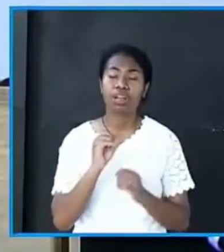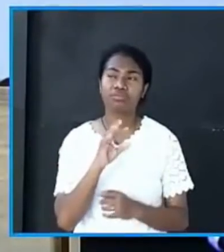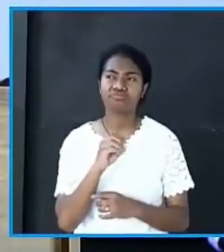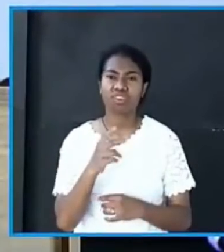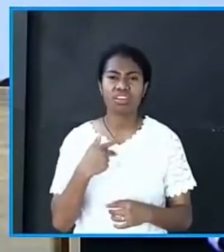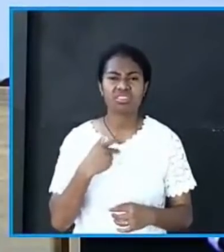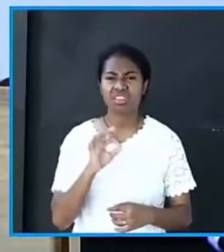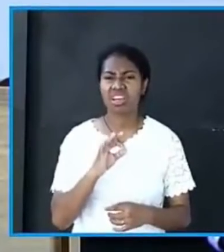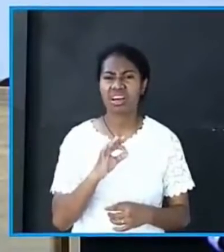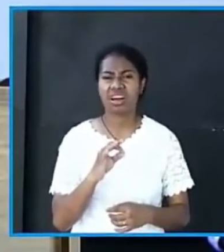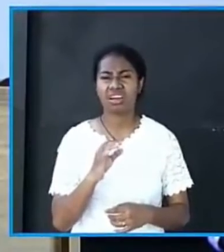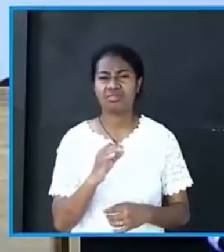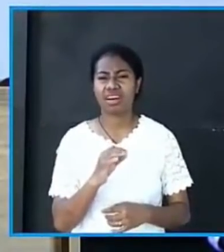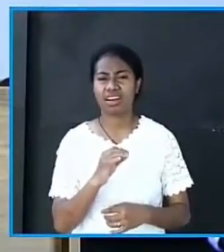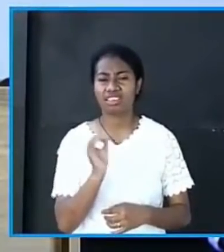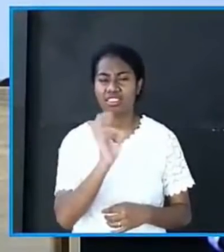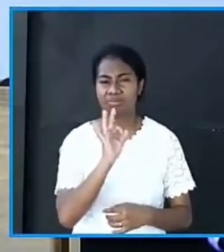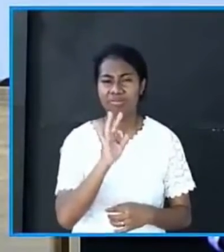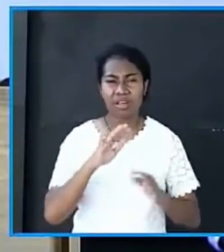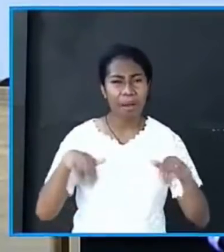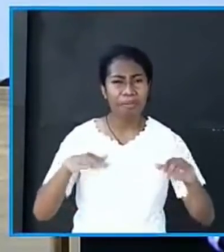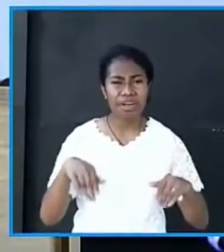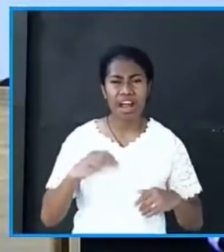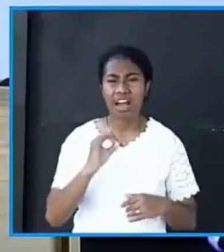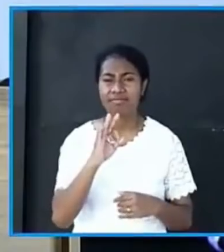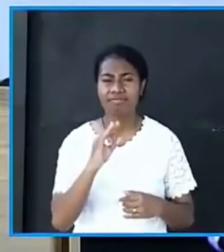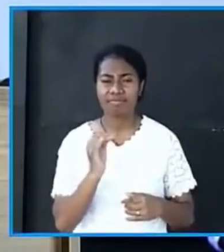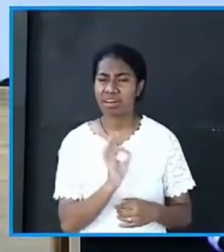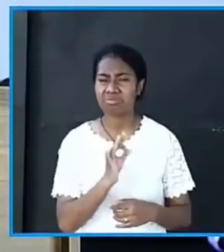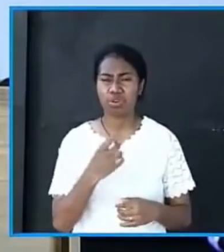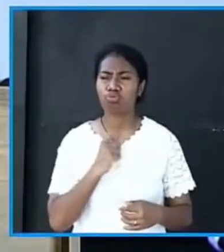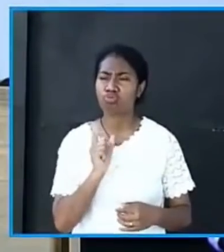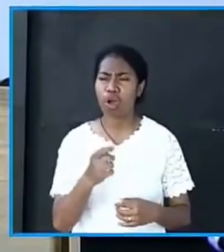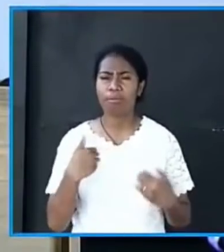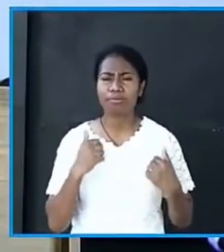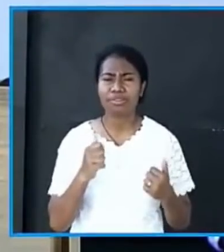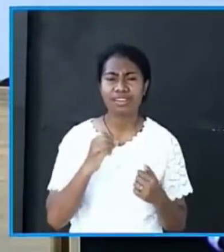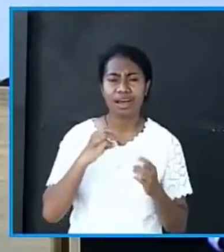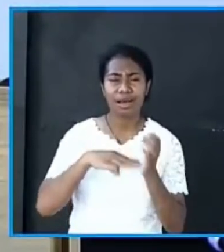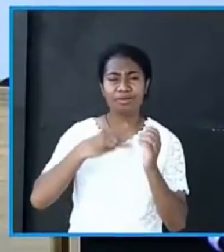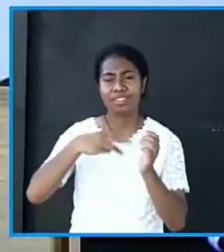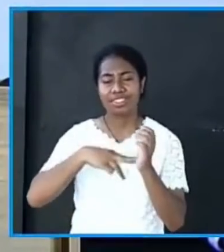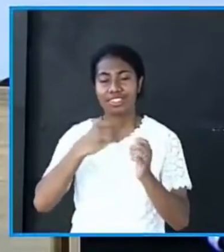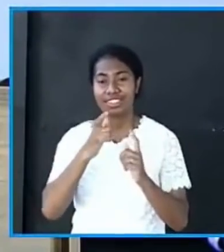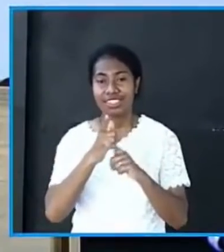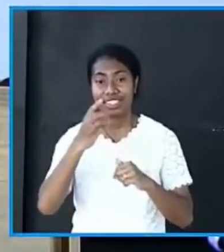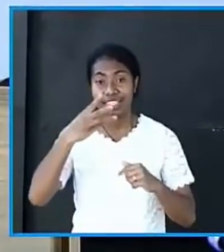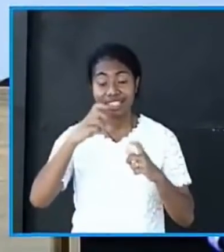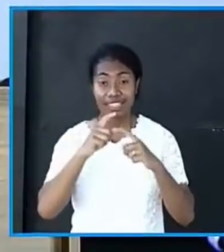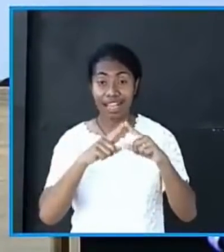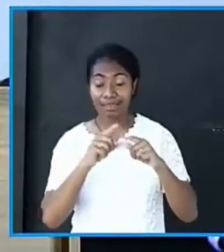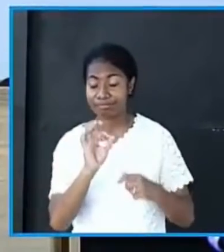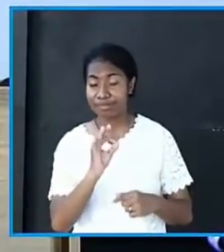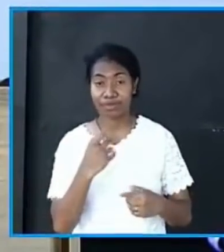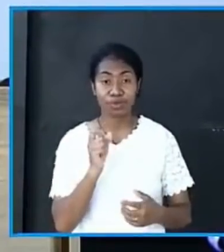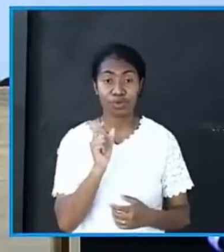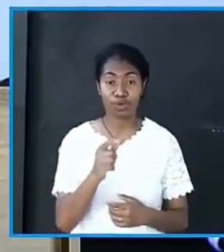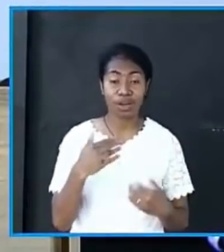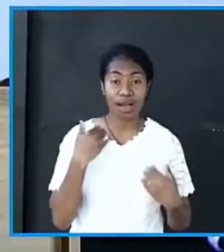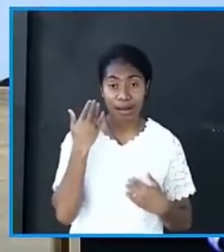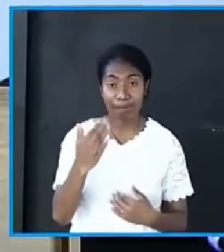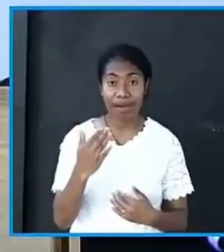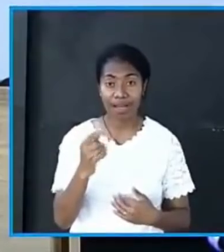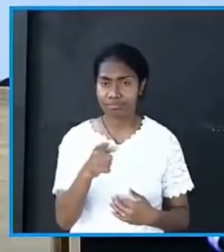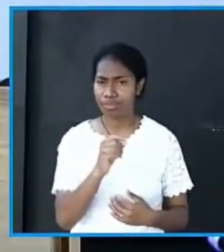berenang Jadi untuk apa berusaha Tenanglah Kini hai jiwaku ke tempat yang tertinggi lah begitu